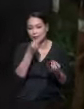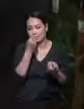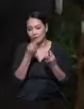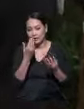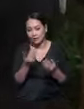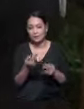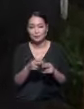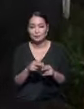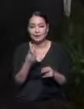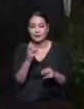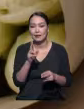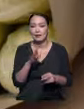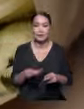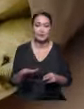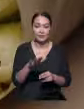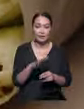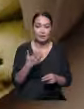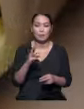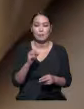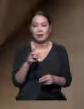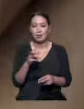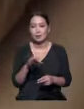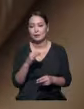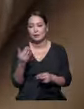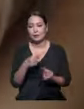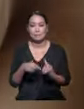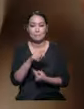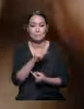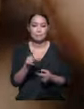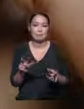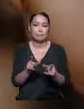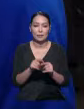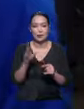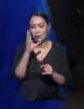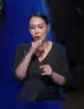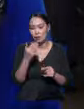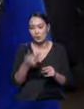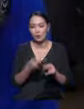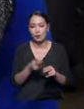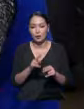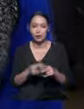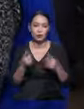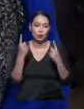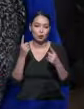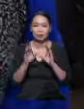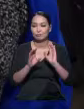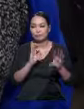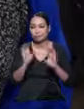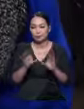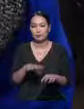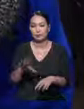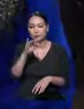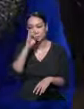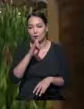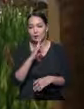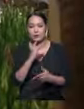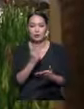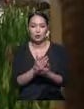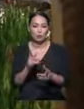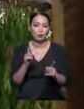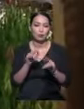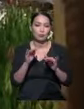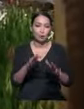300 квадратных метров, Махмуд и его бизнес-партнеры уже смогли стать одними из крупных поставщиков в Казахстане. Чтобы сделать